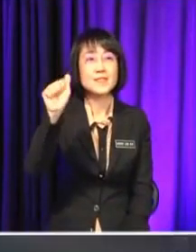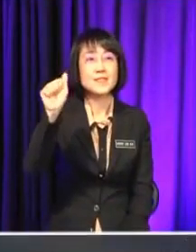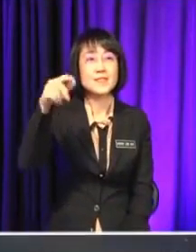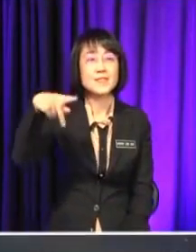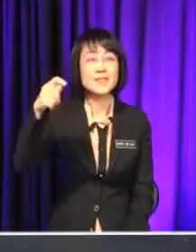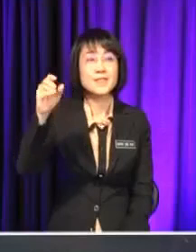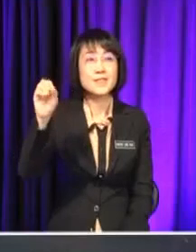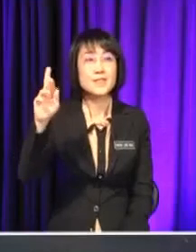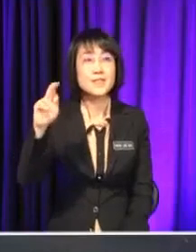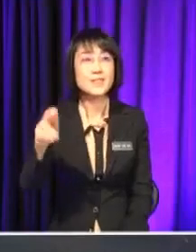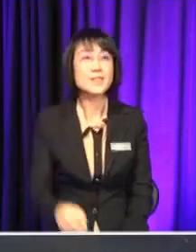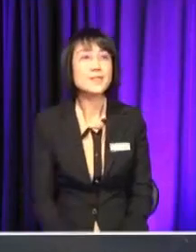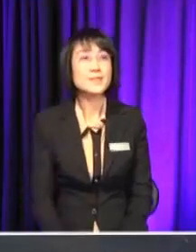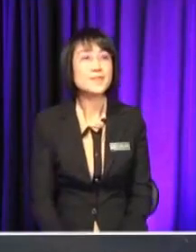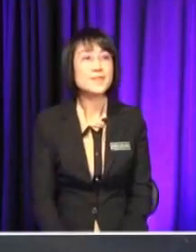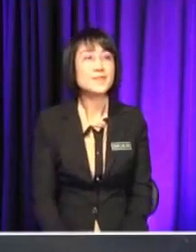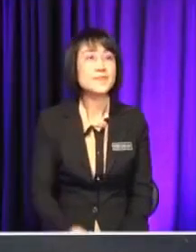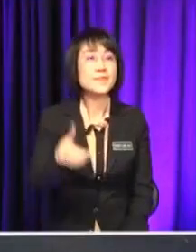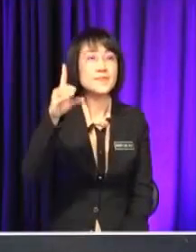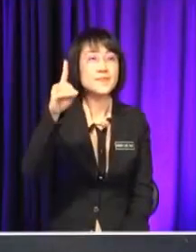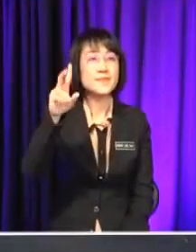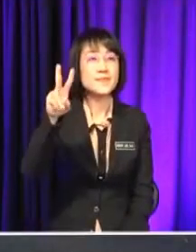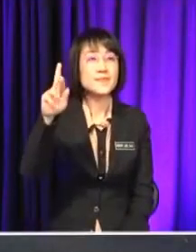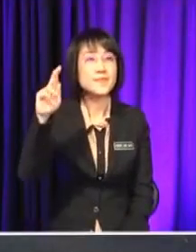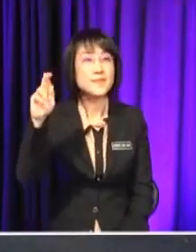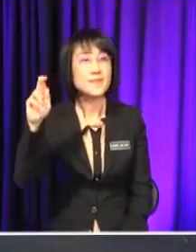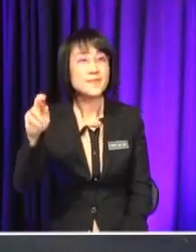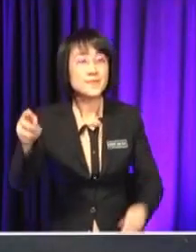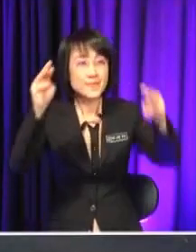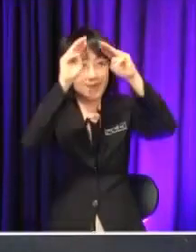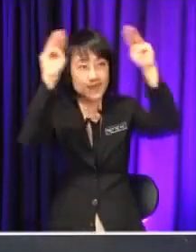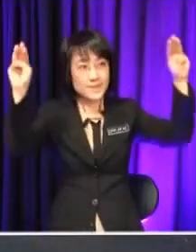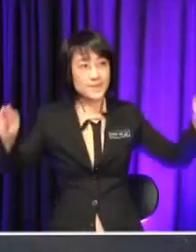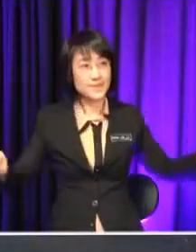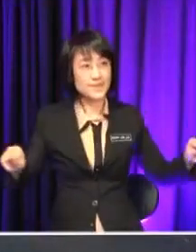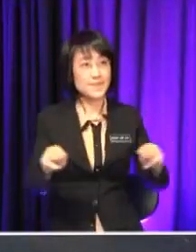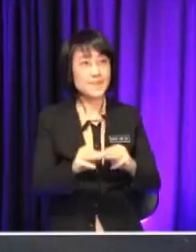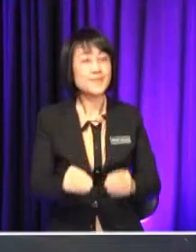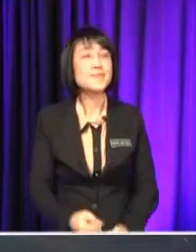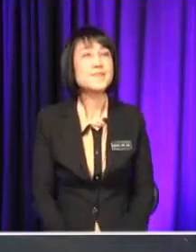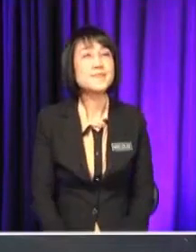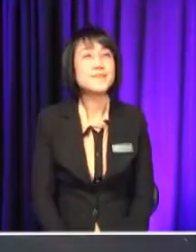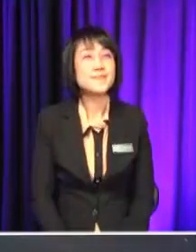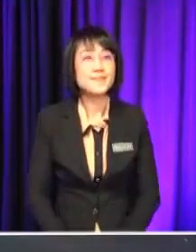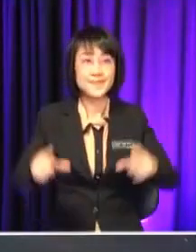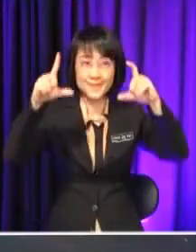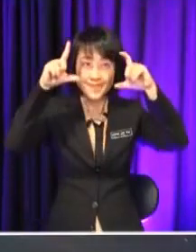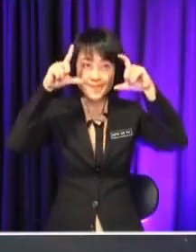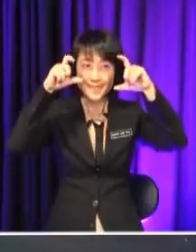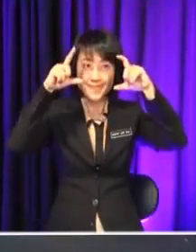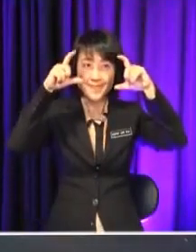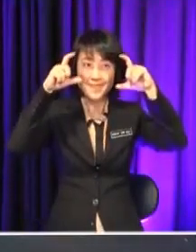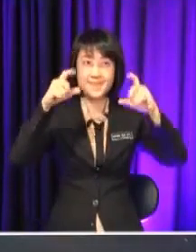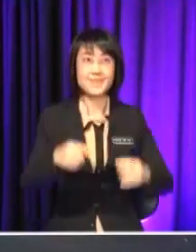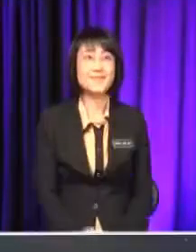perekam video digital di sini Iya betul juga wanita di sini Iya dan juga camera di sini